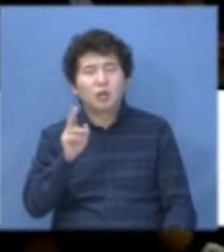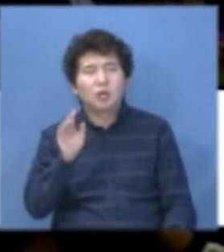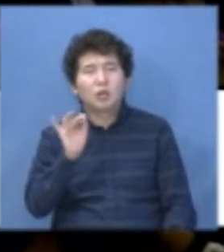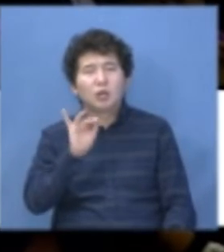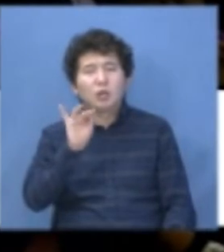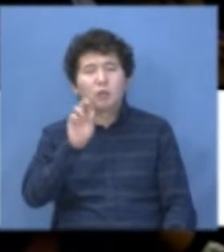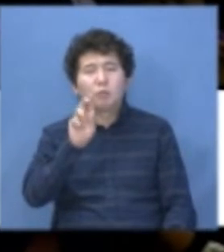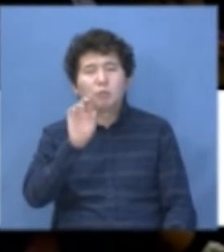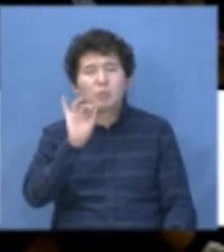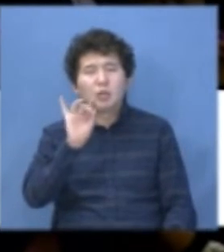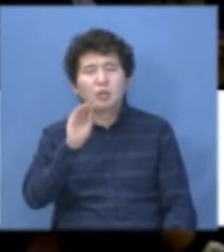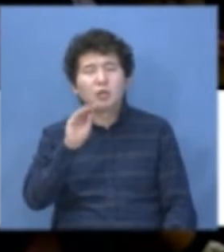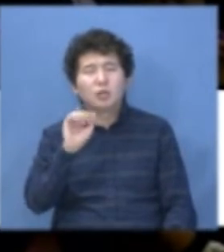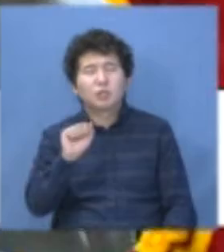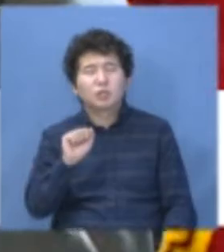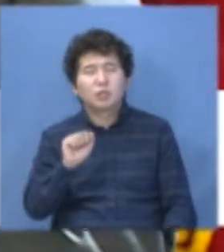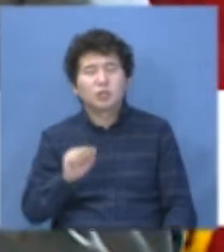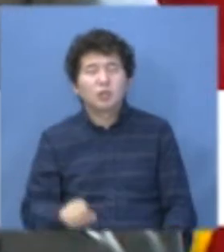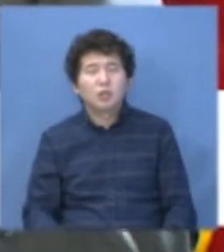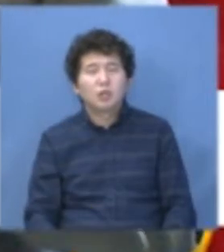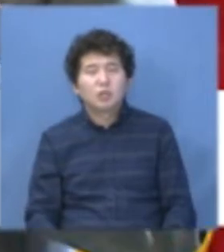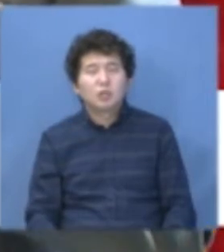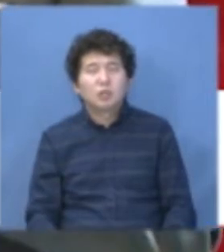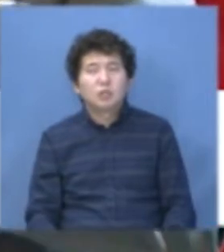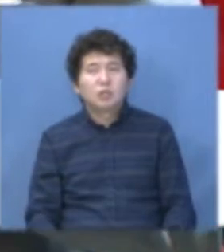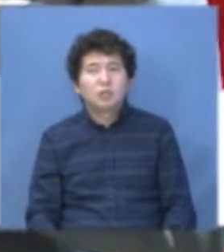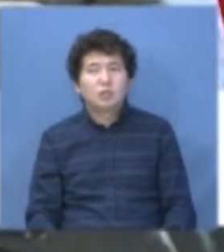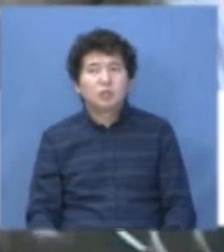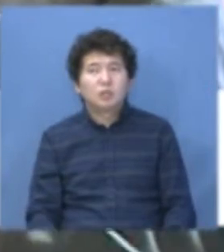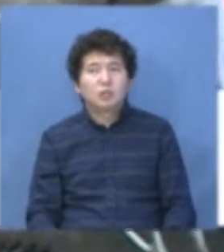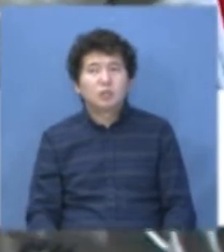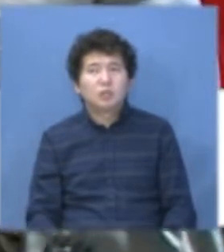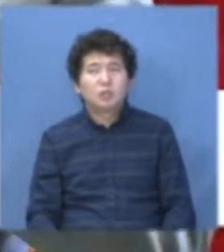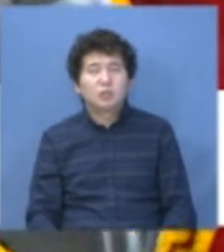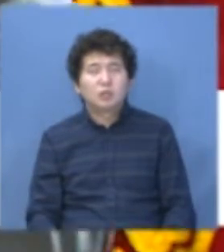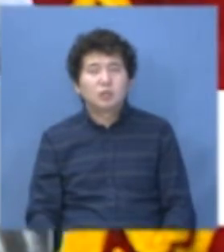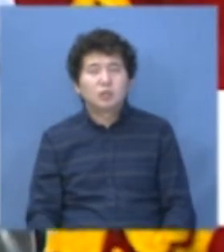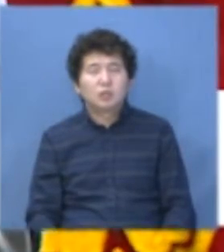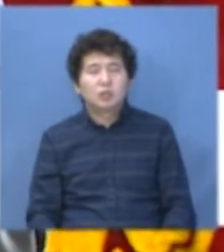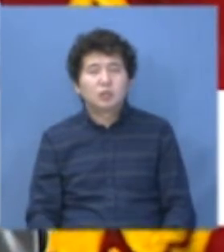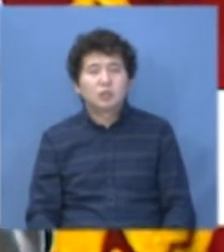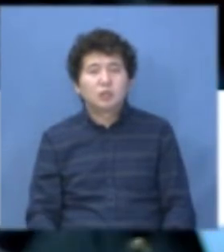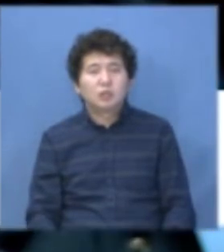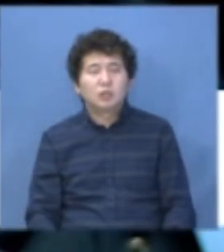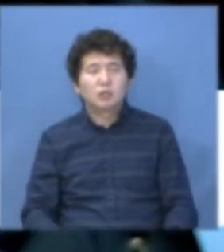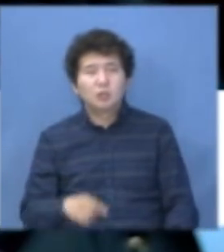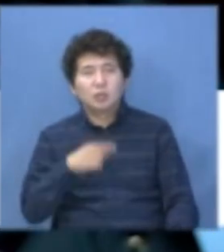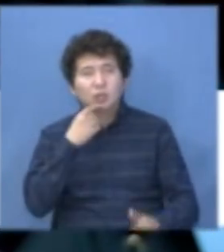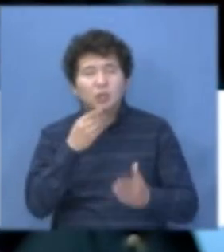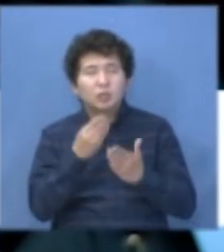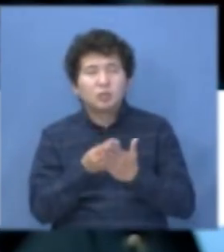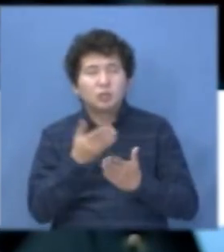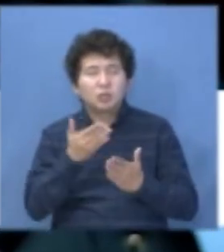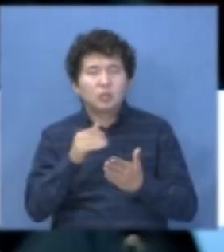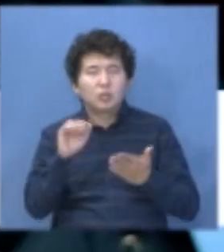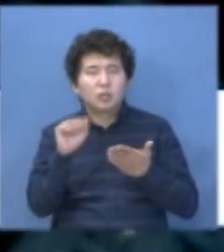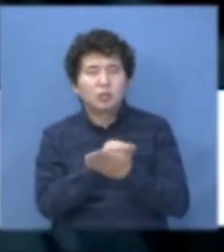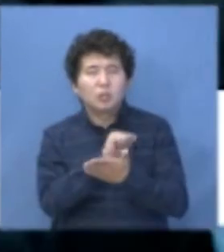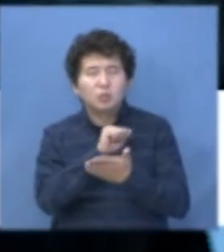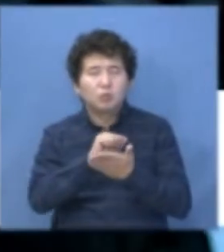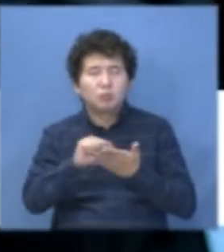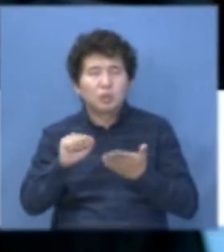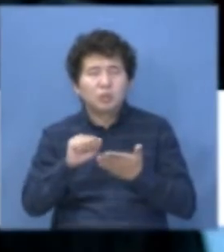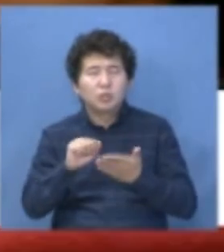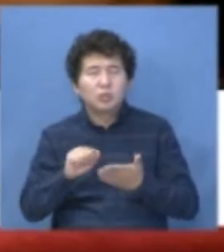көрсетеді. Сондай-ақ іс жүргізуде табыс мобильді қосымшасы арқылы реттеуге болады. Бұдан бөлек құнды қағаздар нарығындағы ресми қатысушылардың